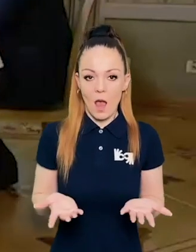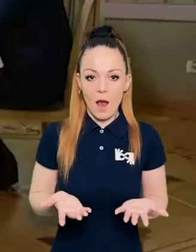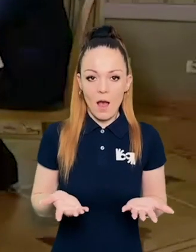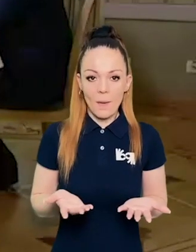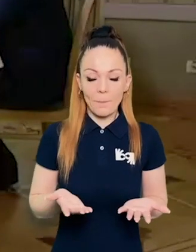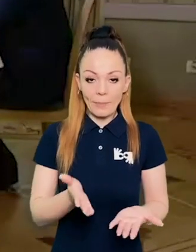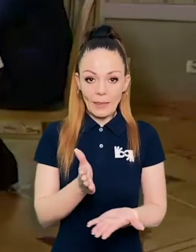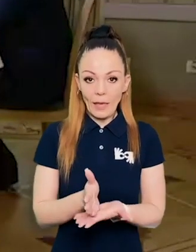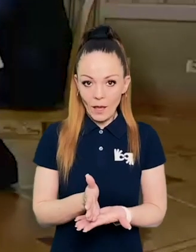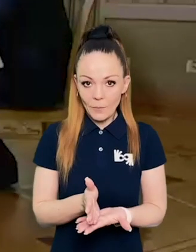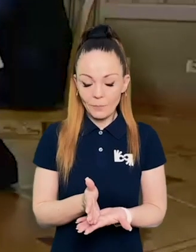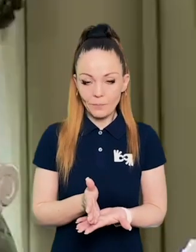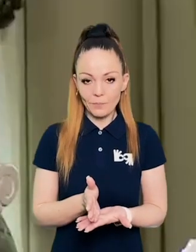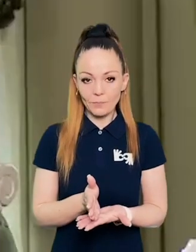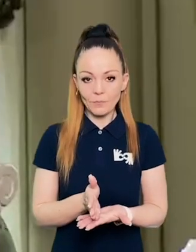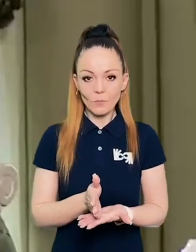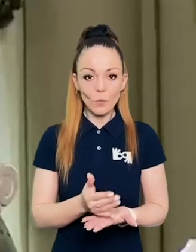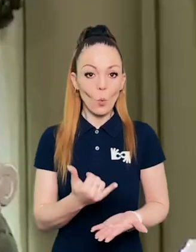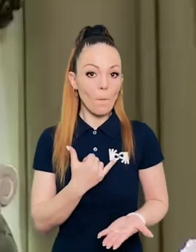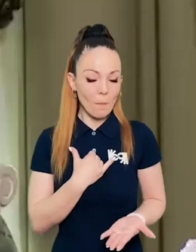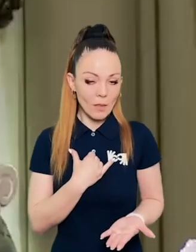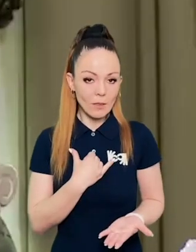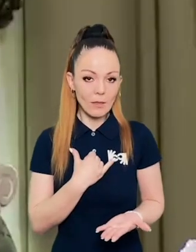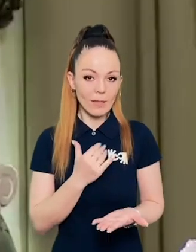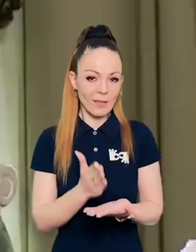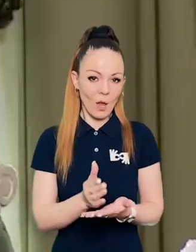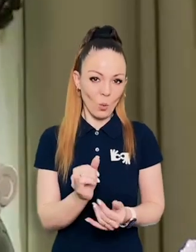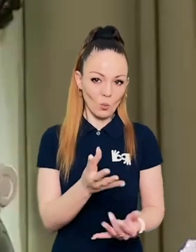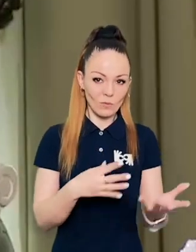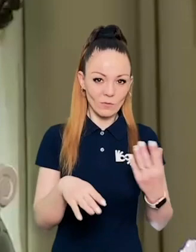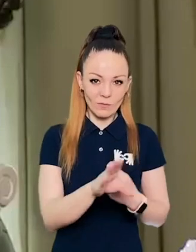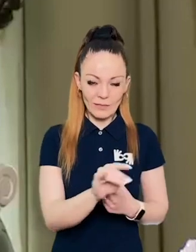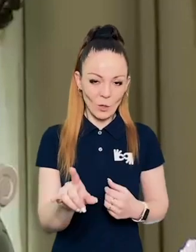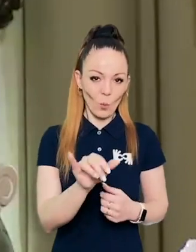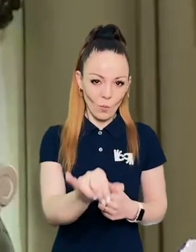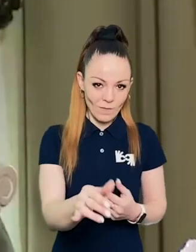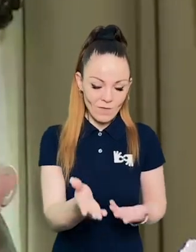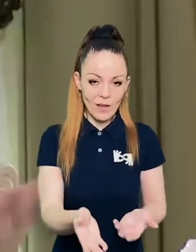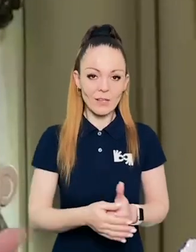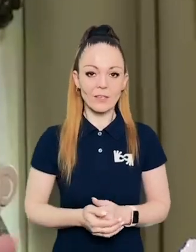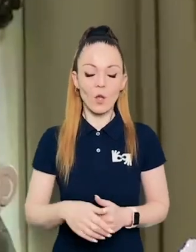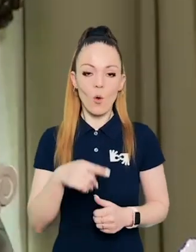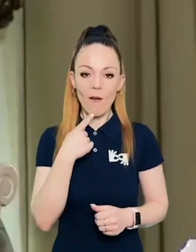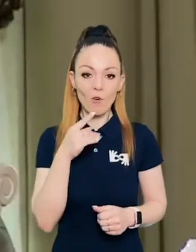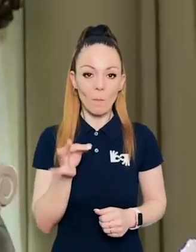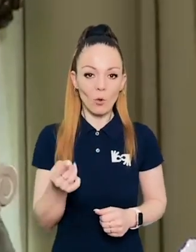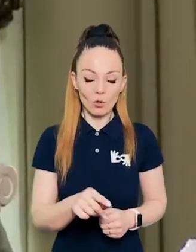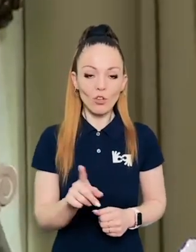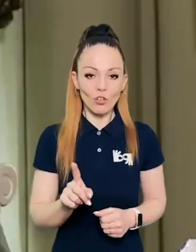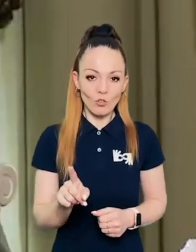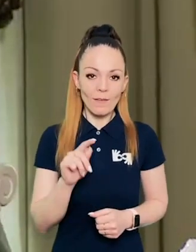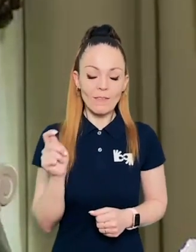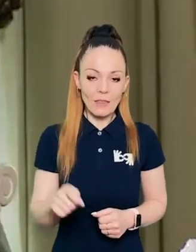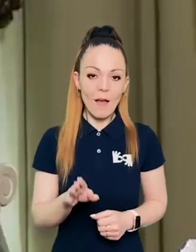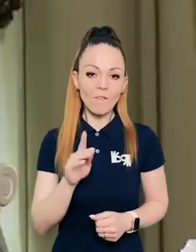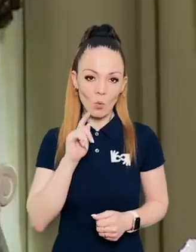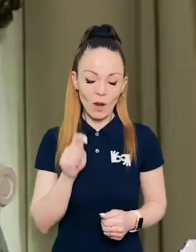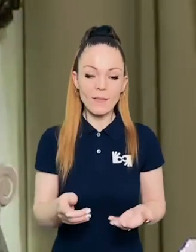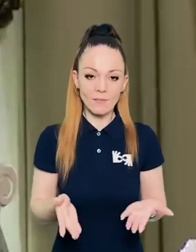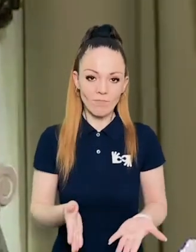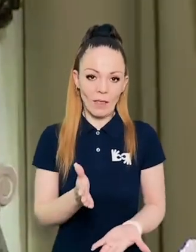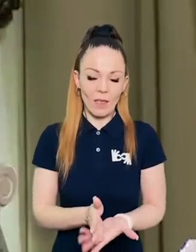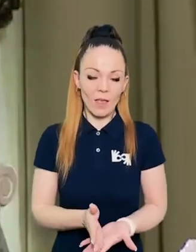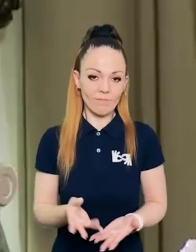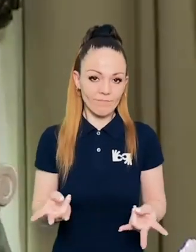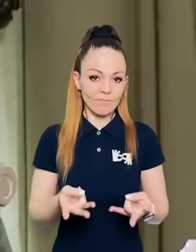інформація, яка є у мене, та є, в принципі, у всіх, та, і у вас, та, говорить про те, що війна в